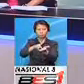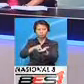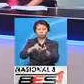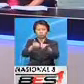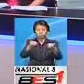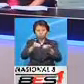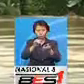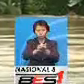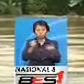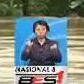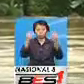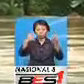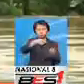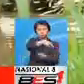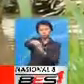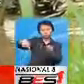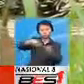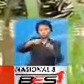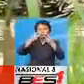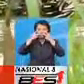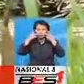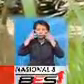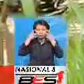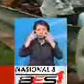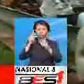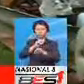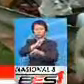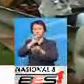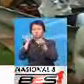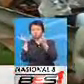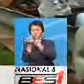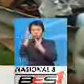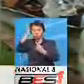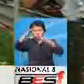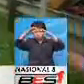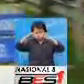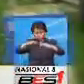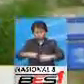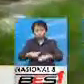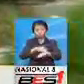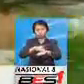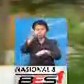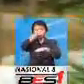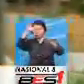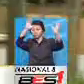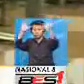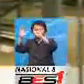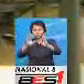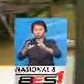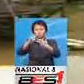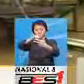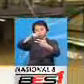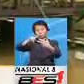daerah berkenaan kebanyakannya sekitar Kuching menurutnya keadaan banjir dijangka beransur pulih secara perlahan ekoran cuaca di ketiga-tiga